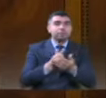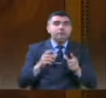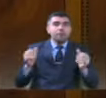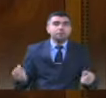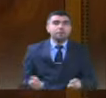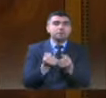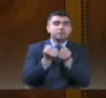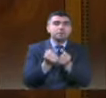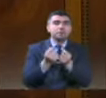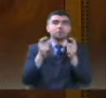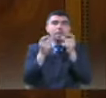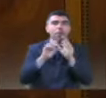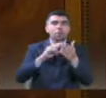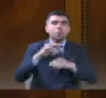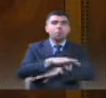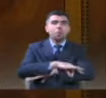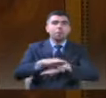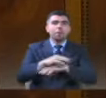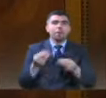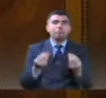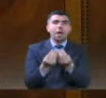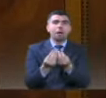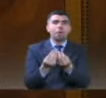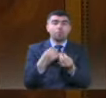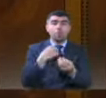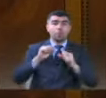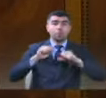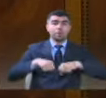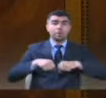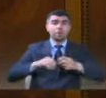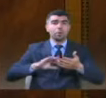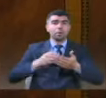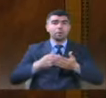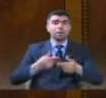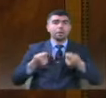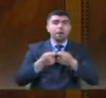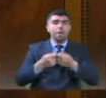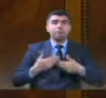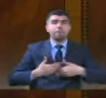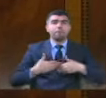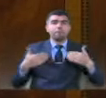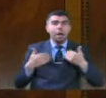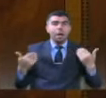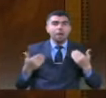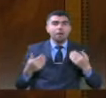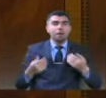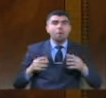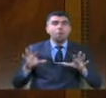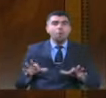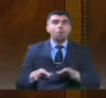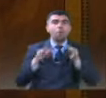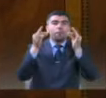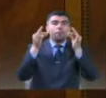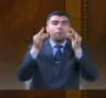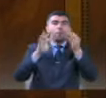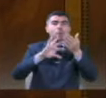الوطنية، وهي كذلك مناسبة نعبر من خلالها عن اعتزازنا بالخلاصات التي تمخضت